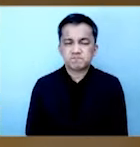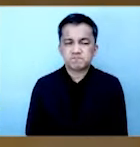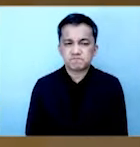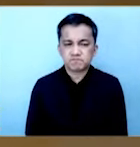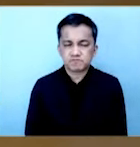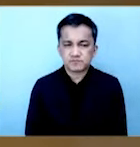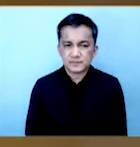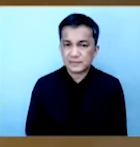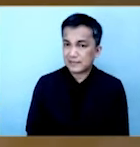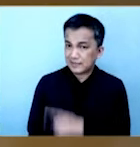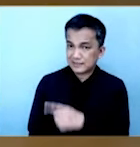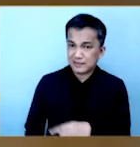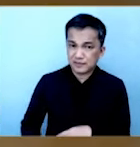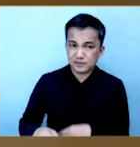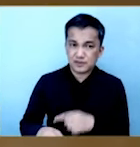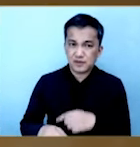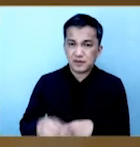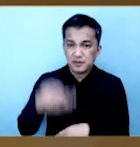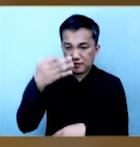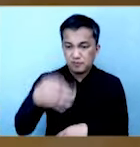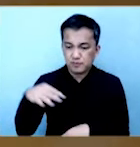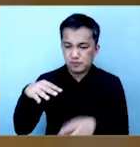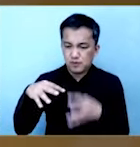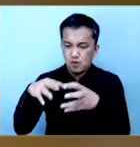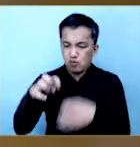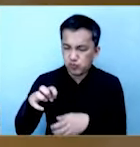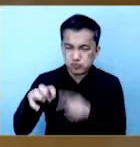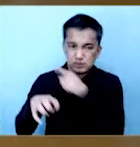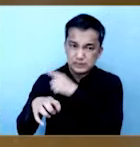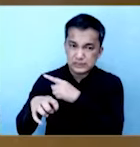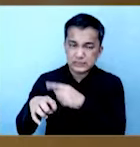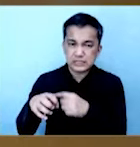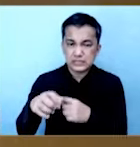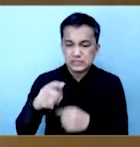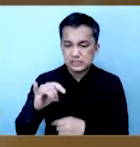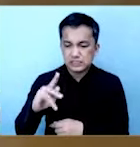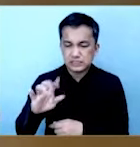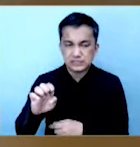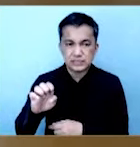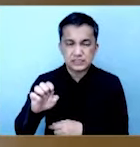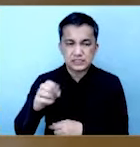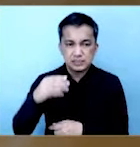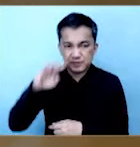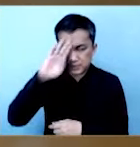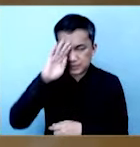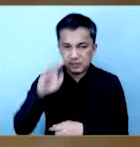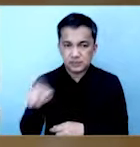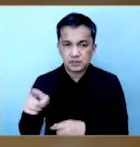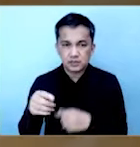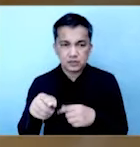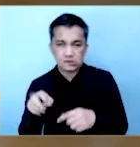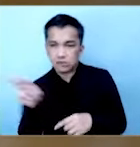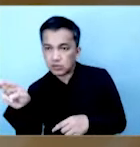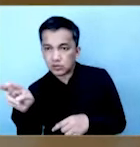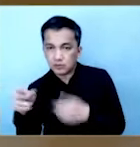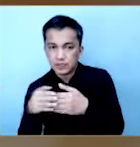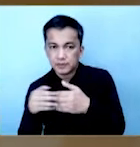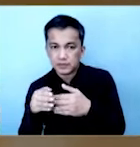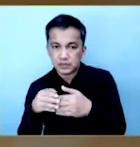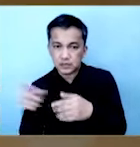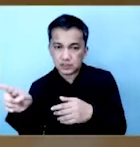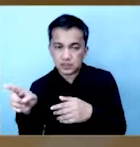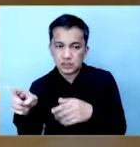Wasak ang unahang bahagi ng pampasayrong bus na ito sa 13 Martires City, Cavite. Sa di kalayuan, humambalang sa gitna ng tulay ang isang